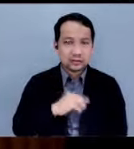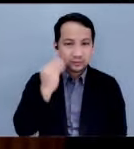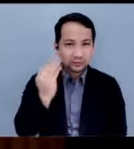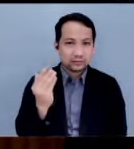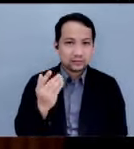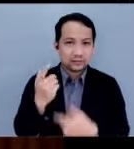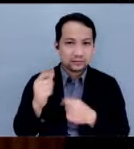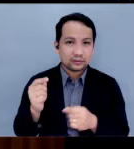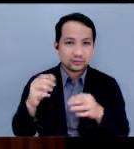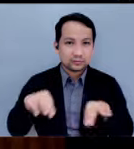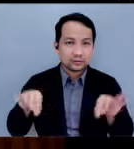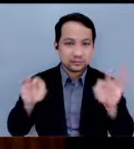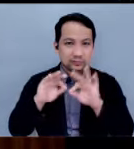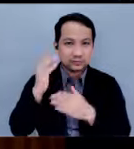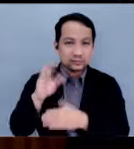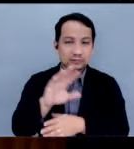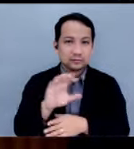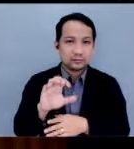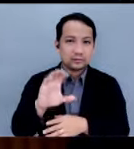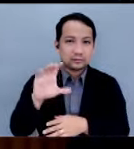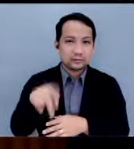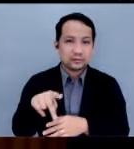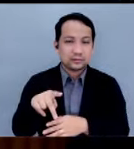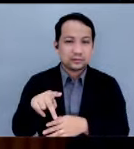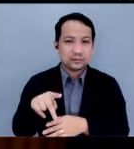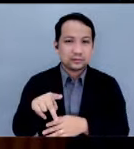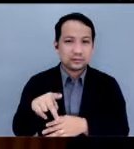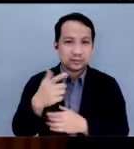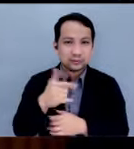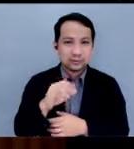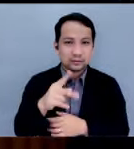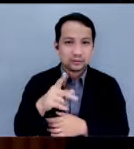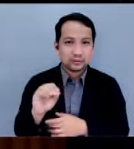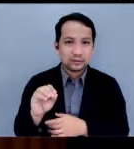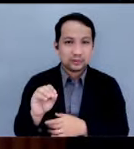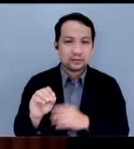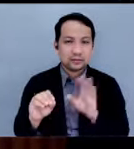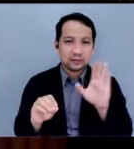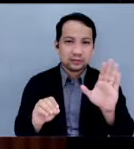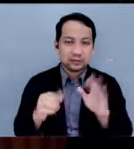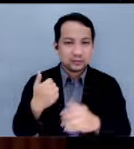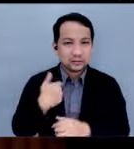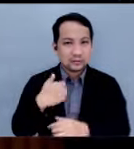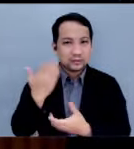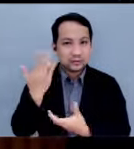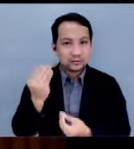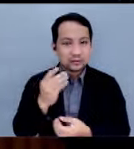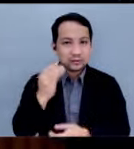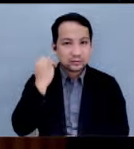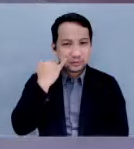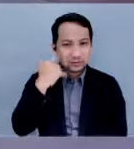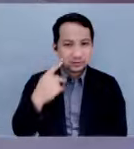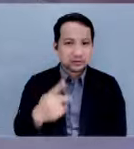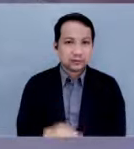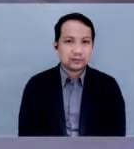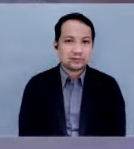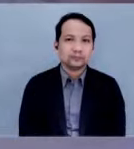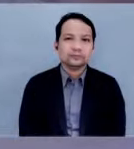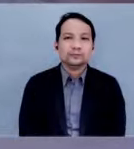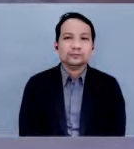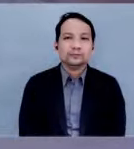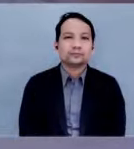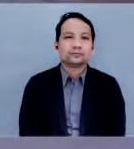na manalo ng 500 pesos worth of love ating pag-umuha kapos selfie contest. This time kay Jester. Yes! Oh, oh, ipapasok ko kay